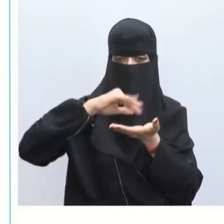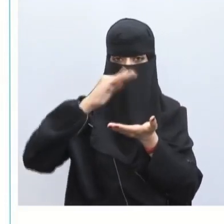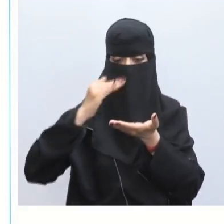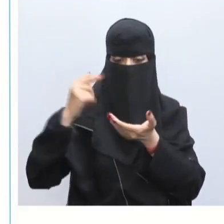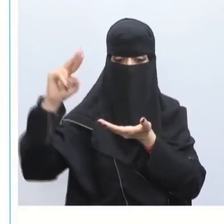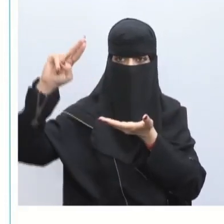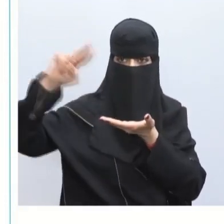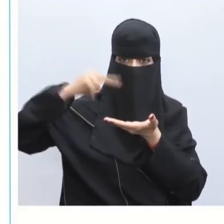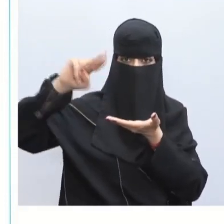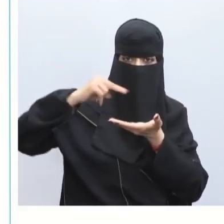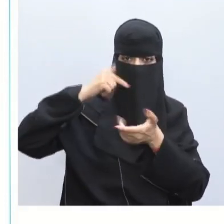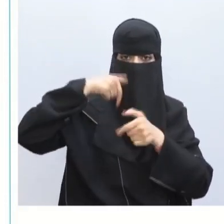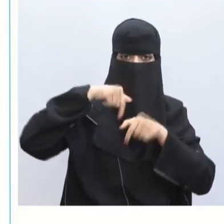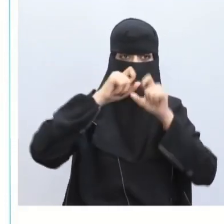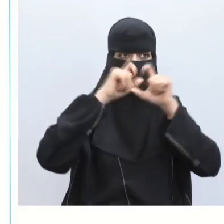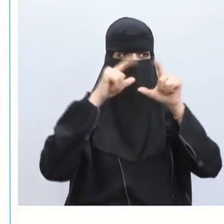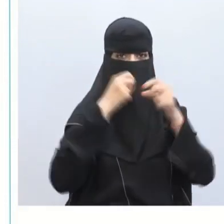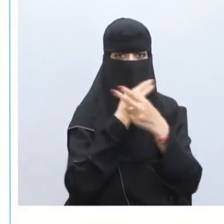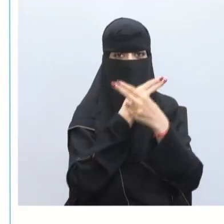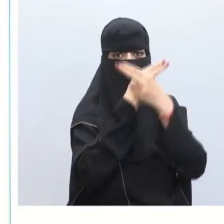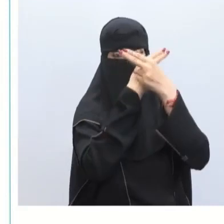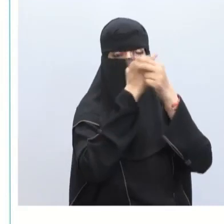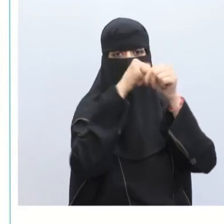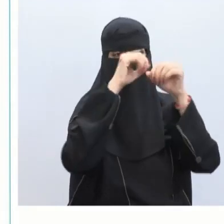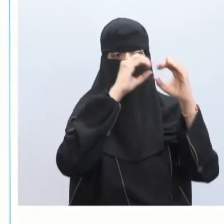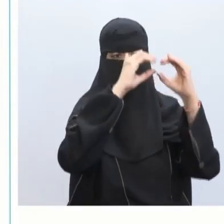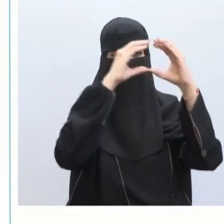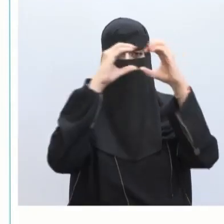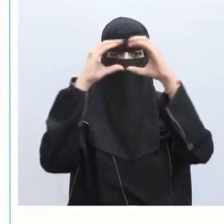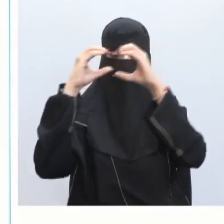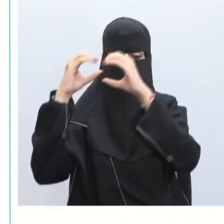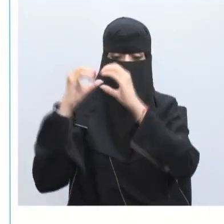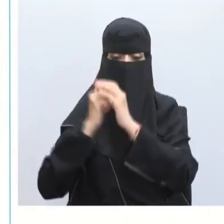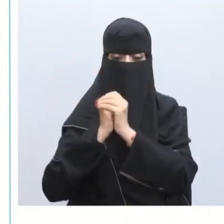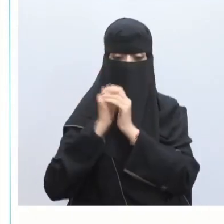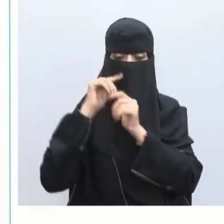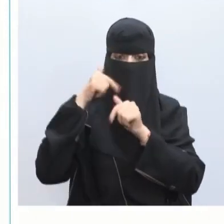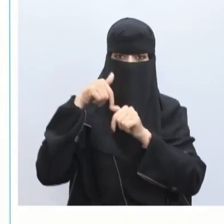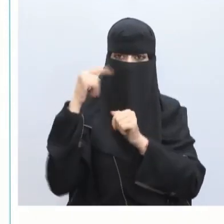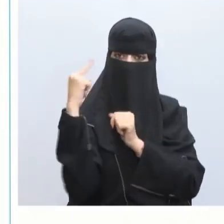اليا ويظهر القمر الصناعي السحب